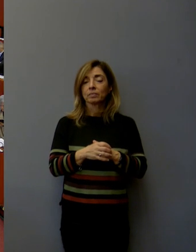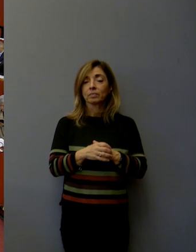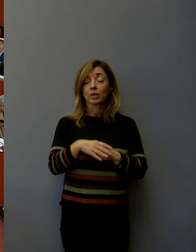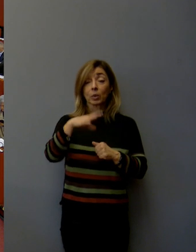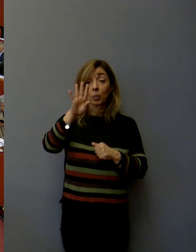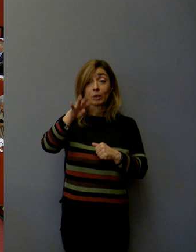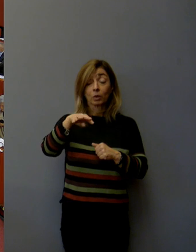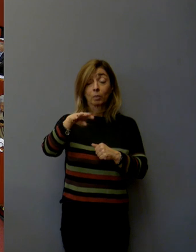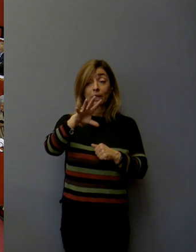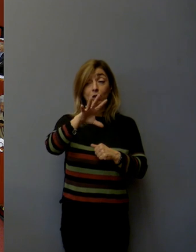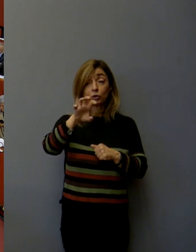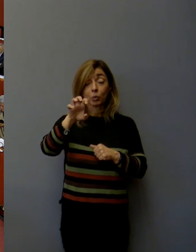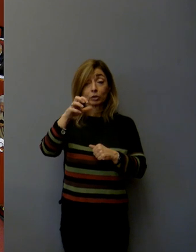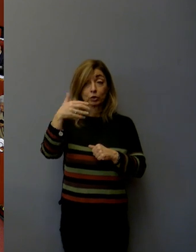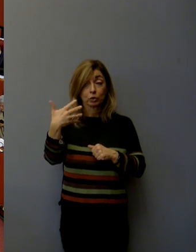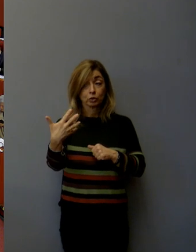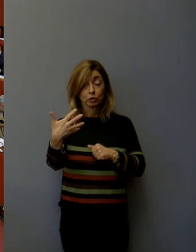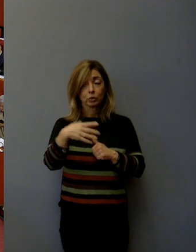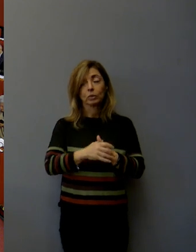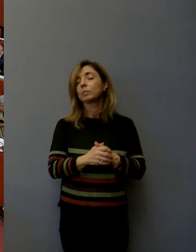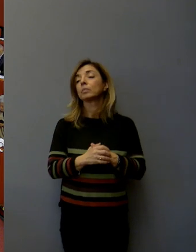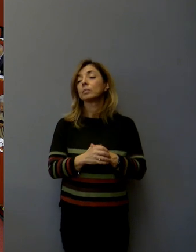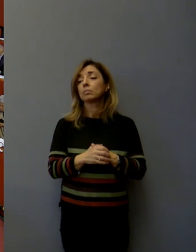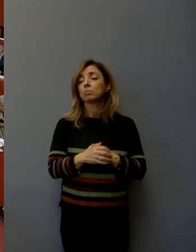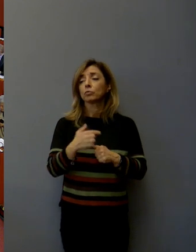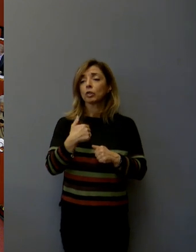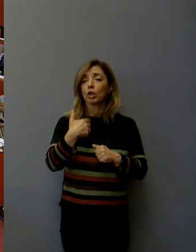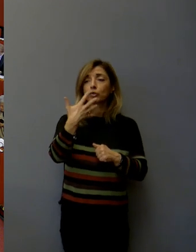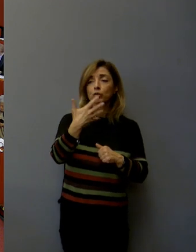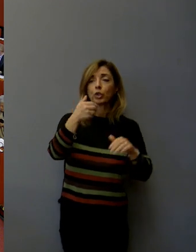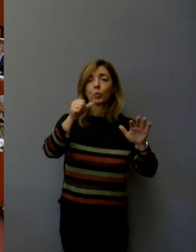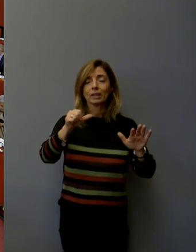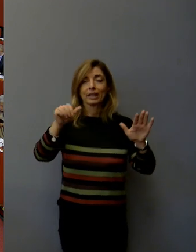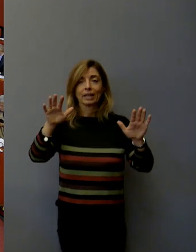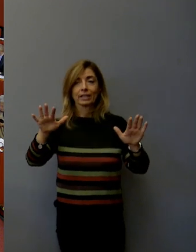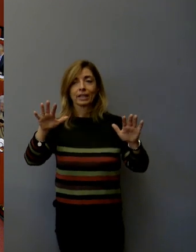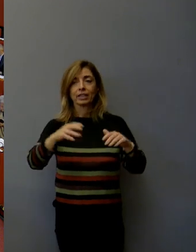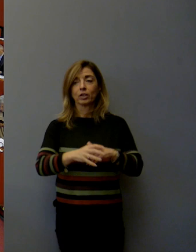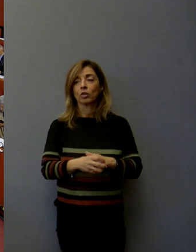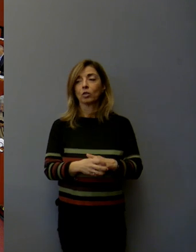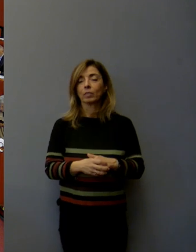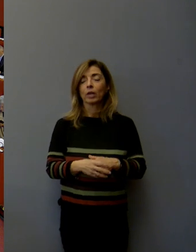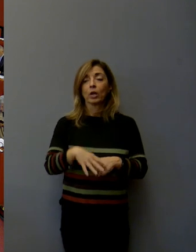4.500 Sì io c'ho il 5 il 6 e il 10